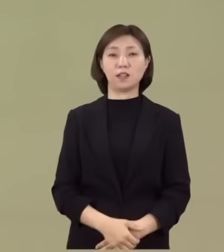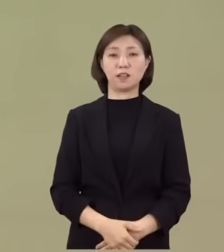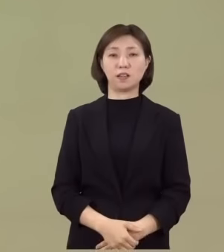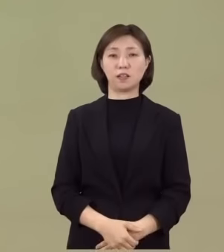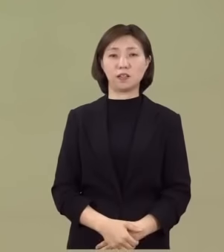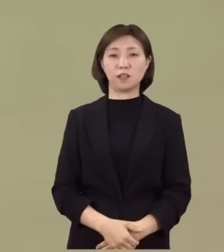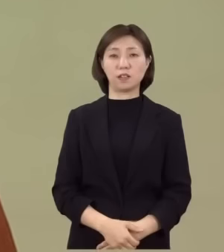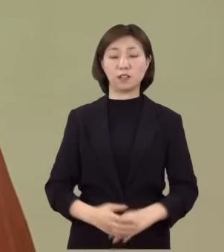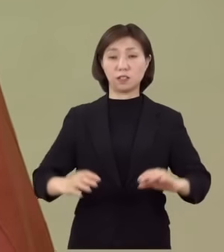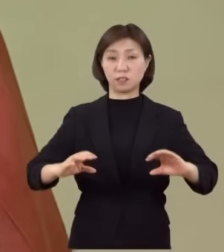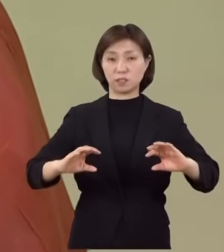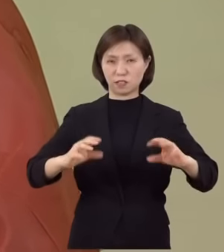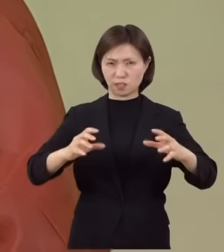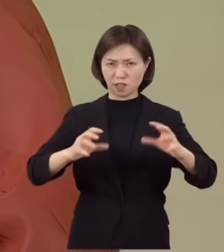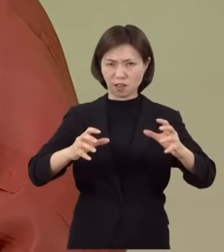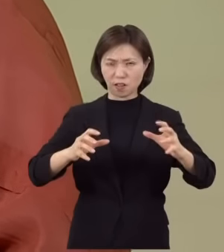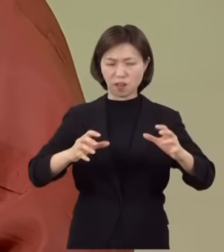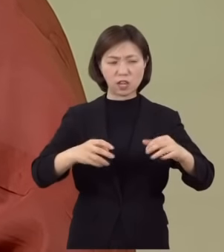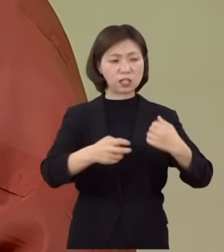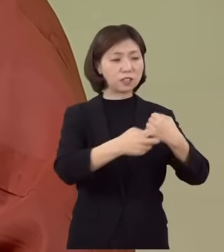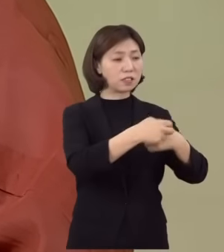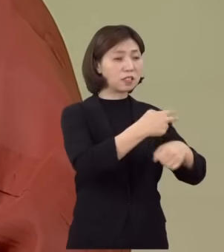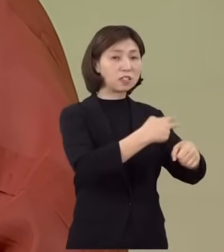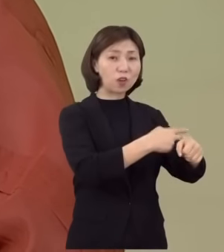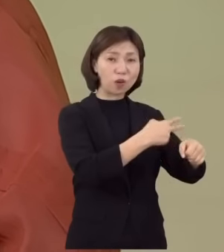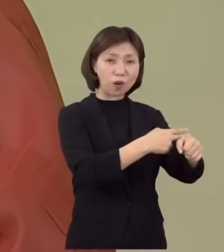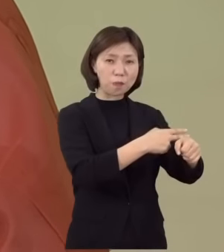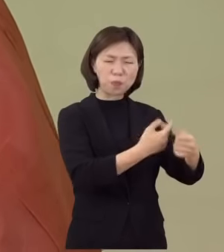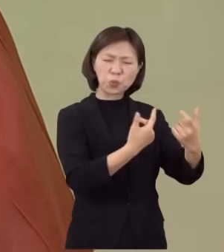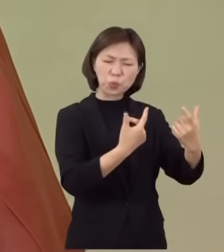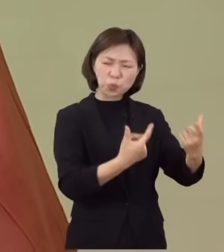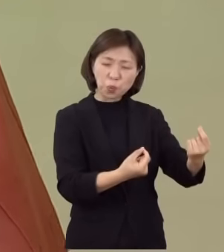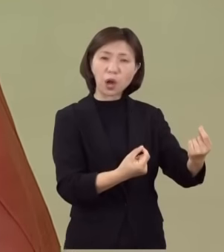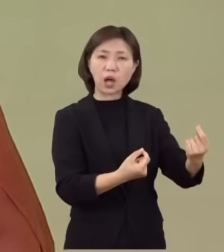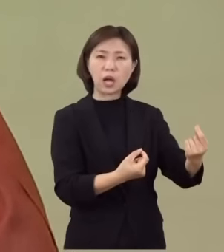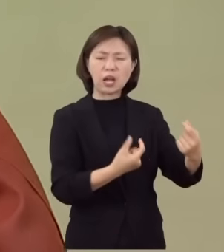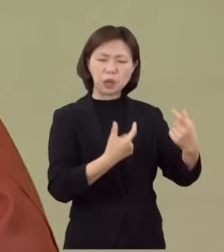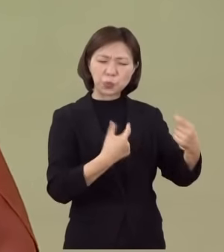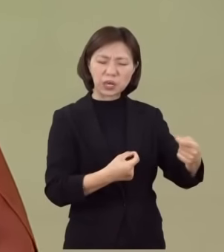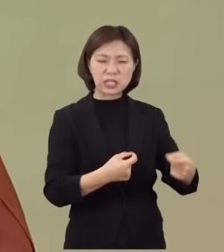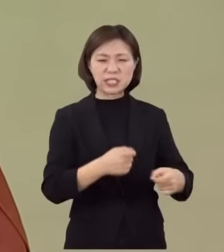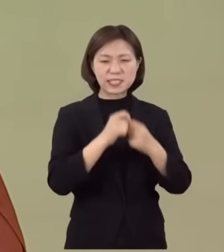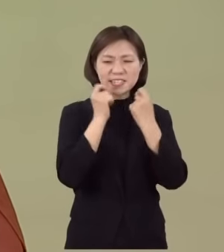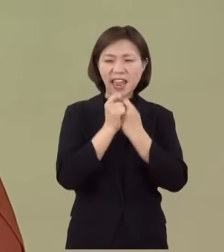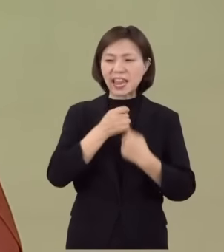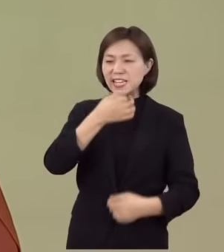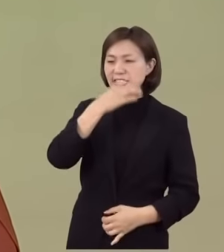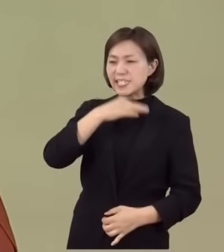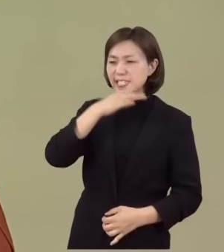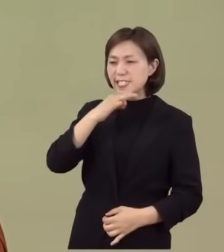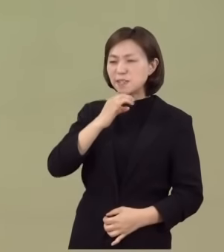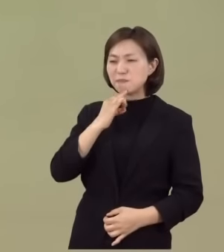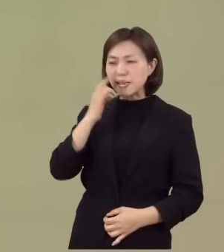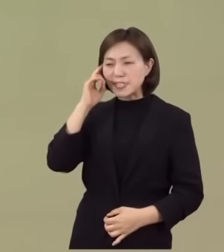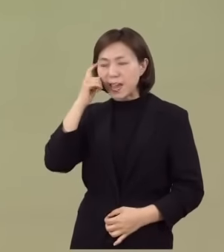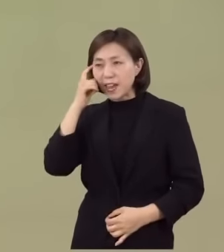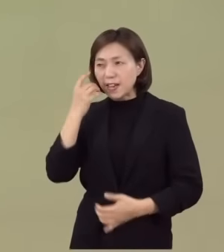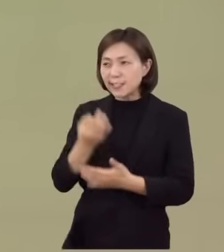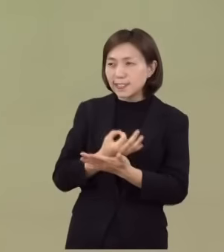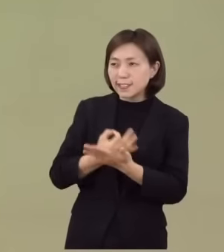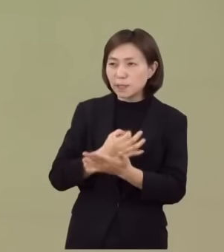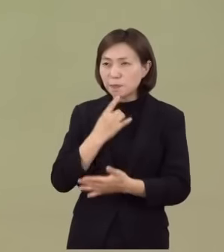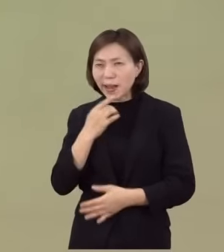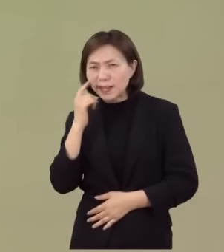만약 세상에 일반 의사와 같이 오직 이익만 원할뿐